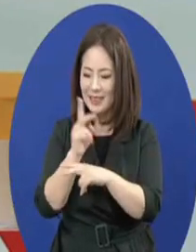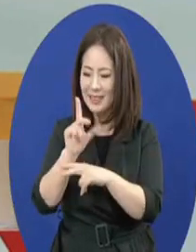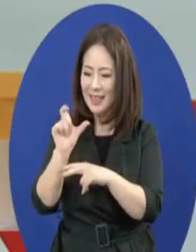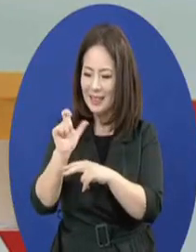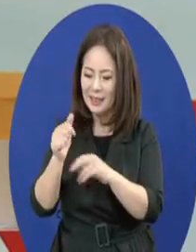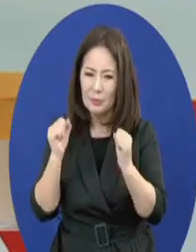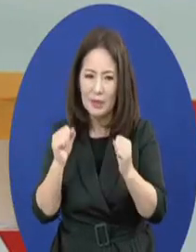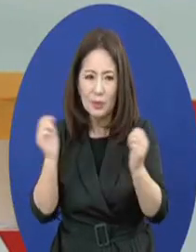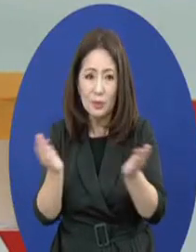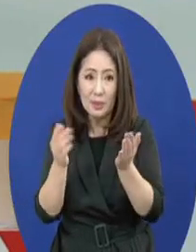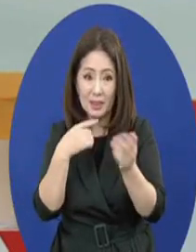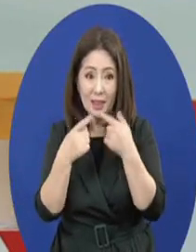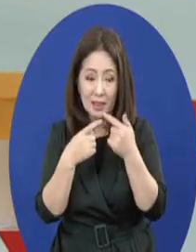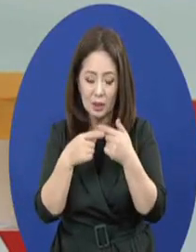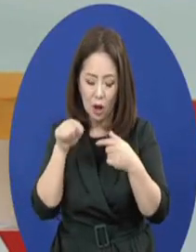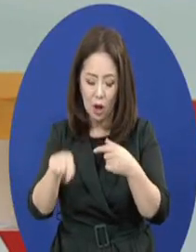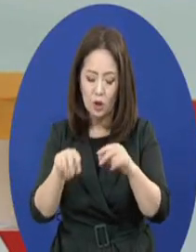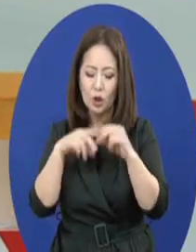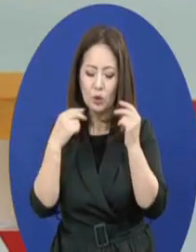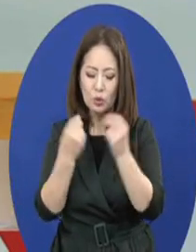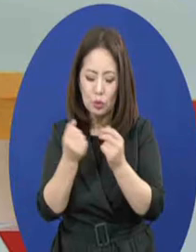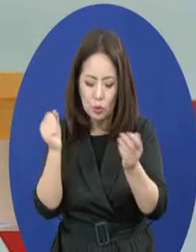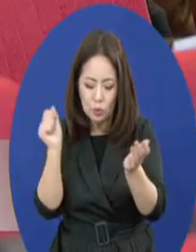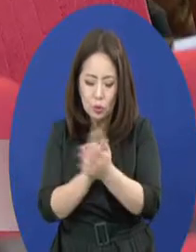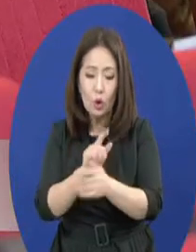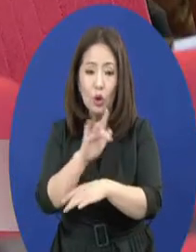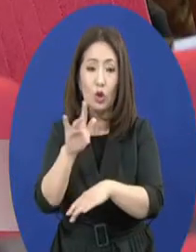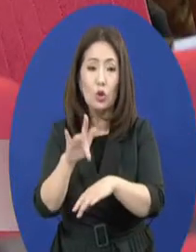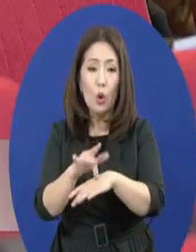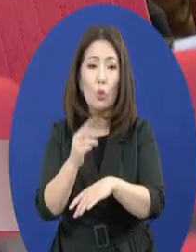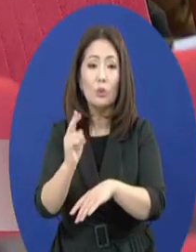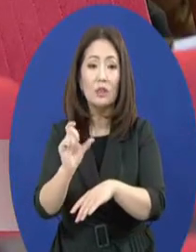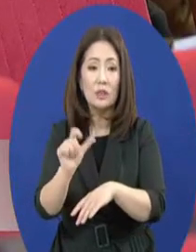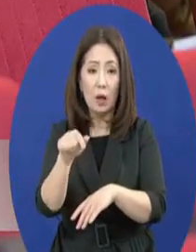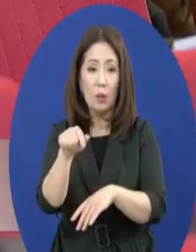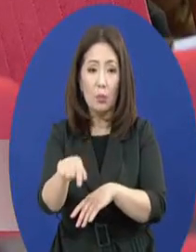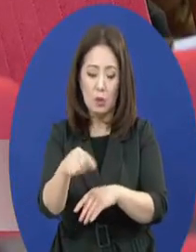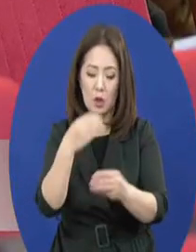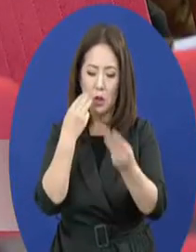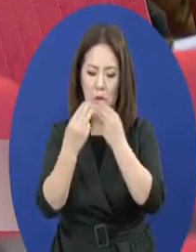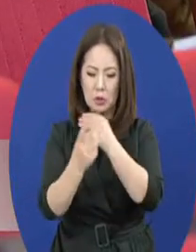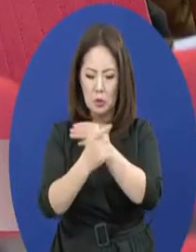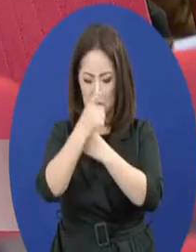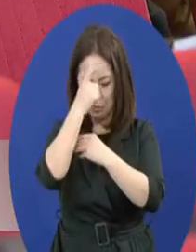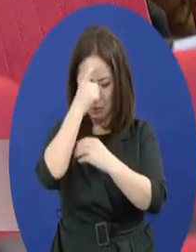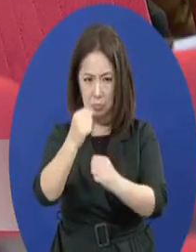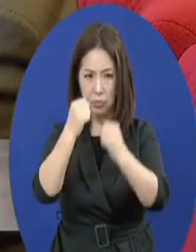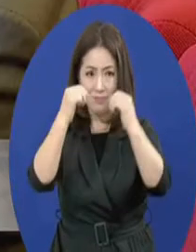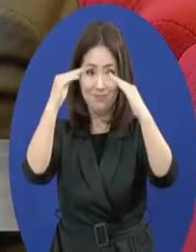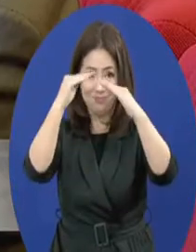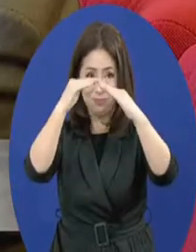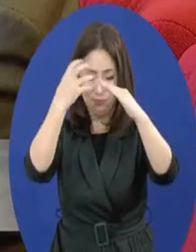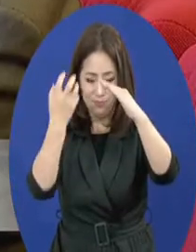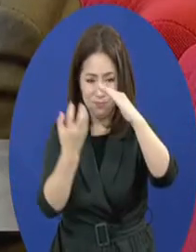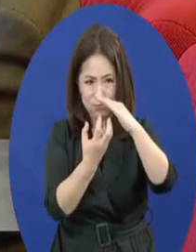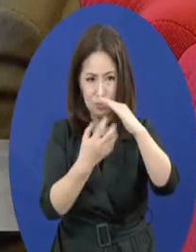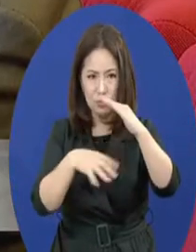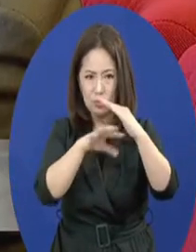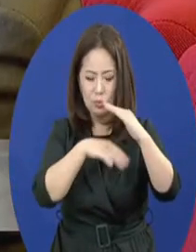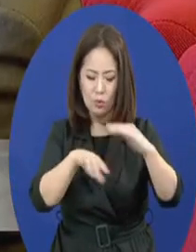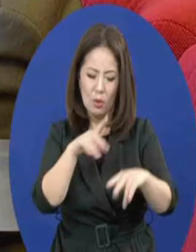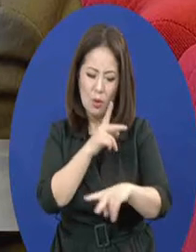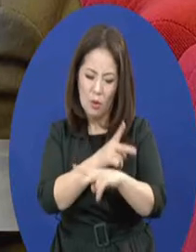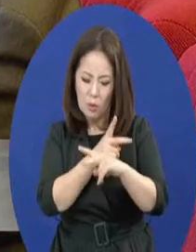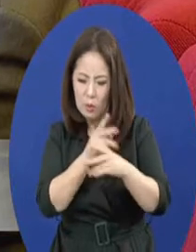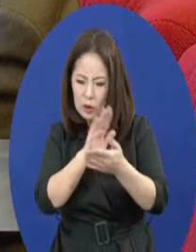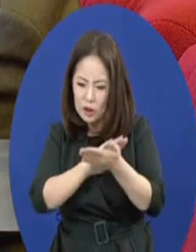бэхжүүлэх асуудлыг ярилцсан өнөөдрийн чуулганы нэг гол төвцөг байсан. Шүүх эрх мэдэл хэмээх том эрх ашигын малгаан дор хуулийн шинтглийг толдож